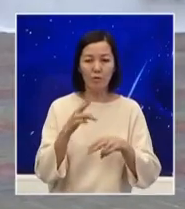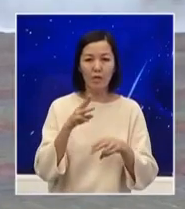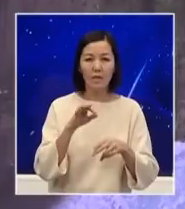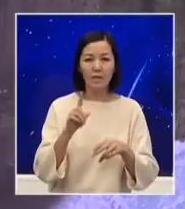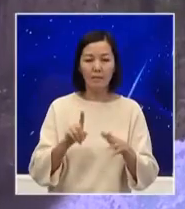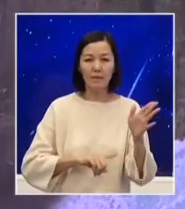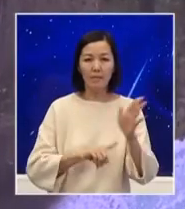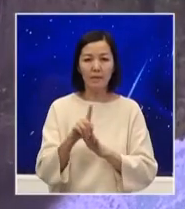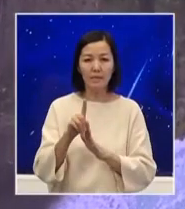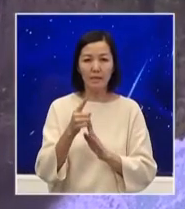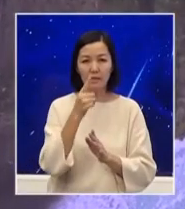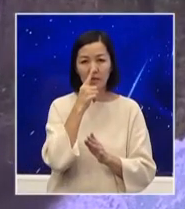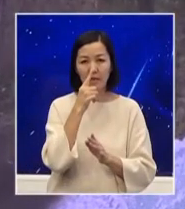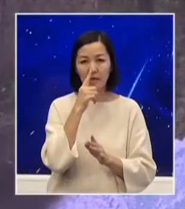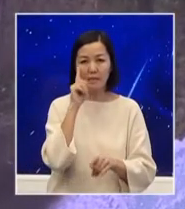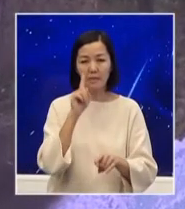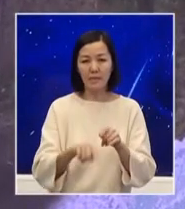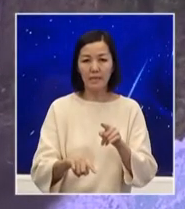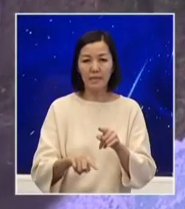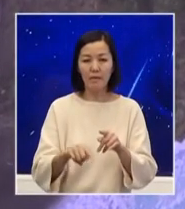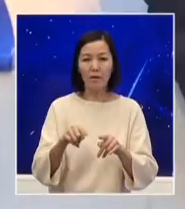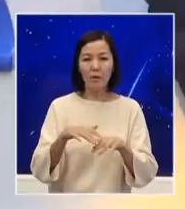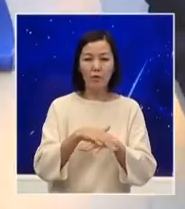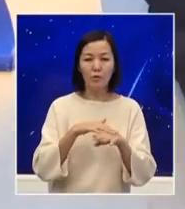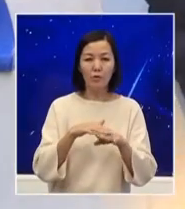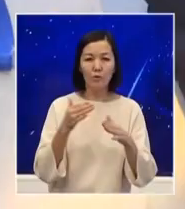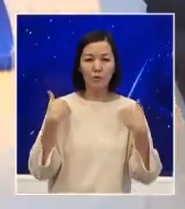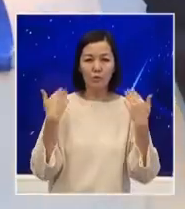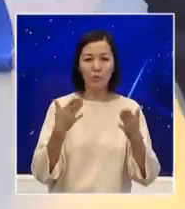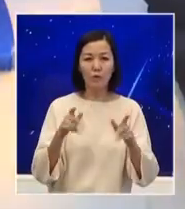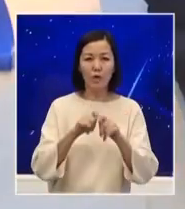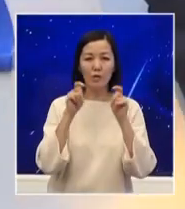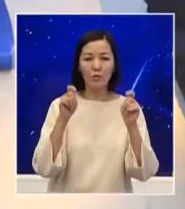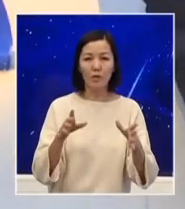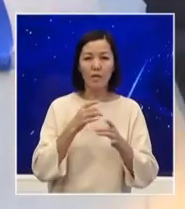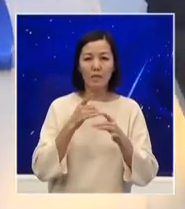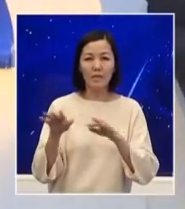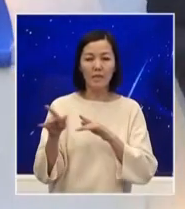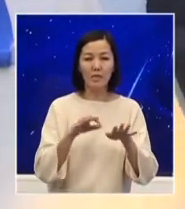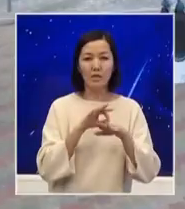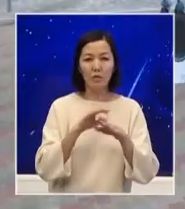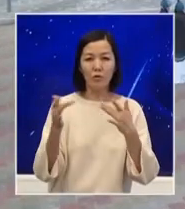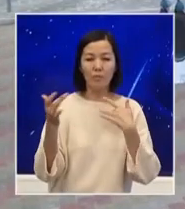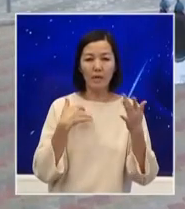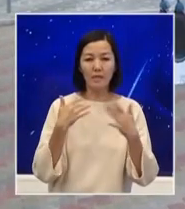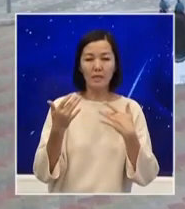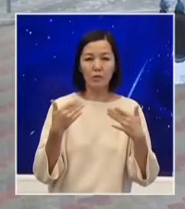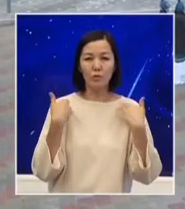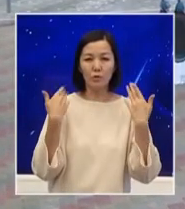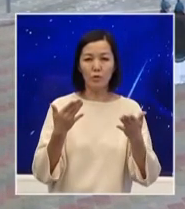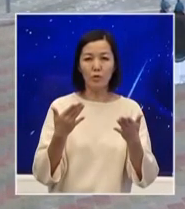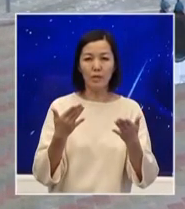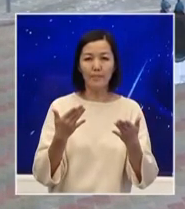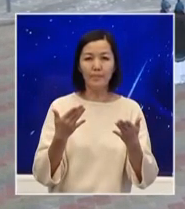тамызда басталыпты. Аз уақытта сапалы салынып, тұрғындар игілігіне берілді. Ашылуына орай салтанатты шара өтіп, концерт